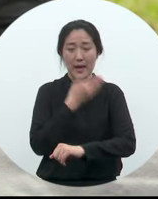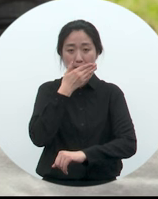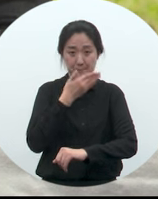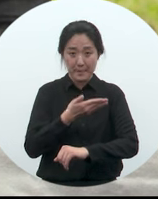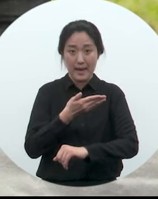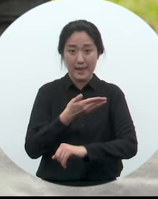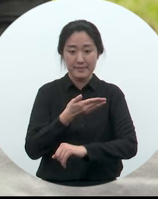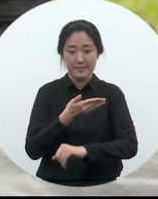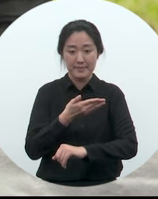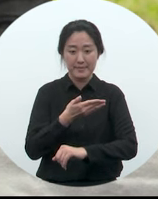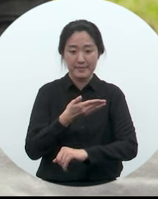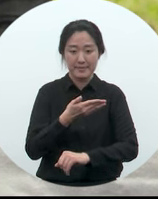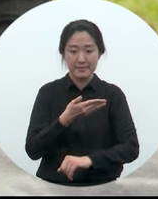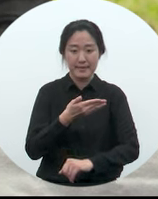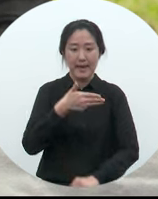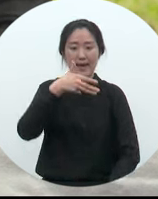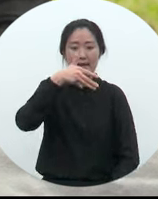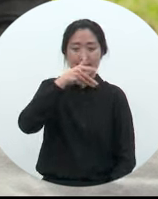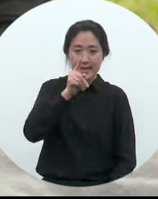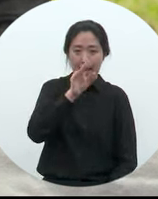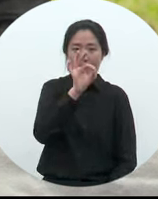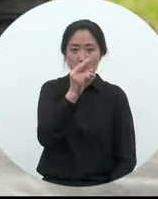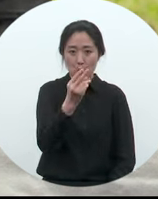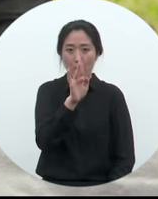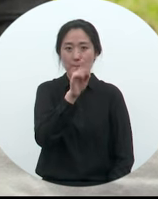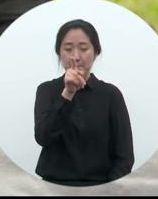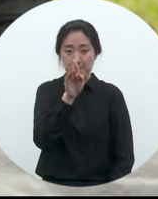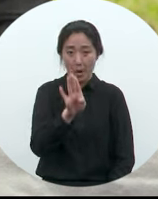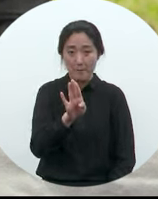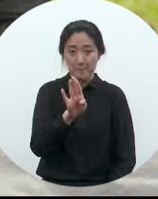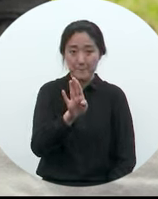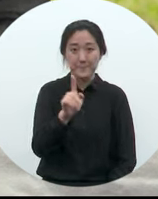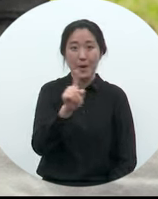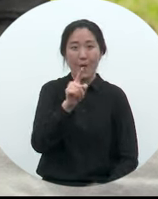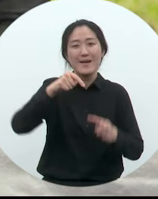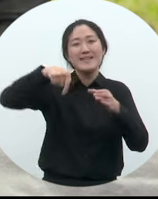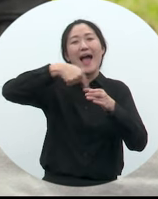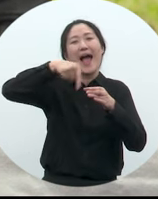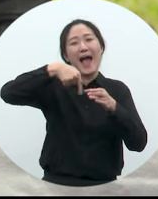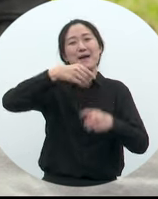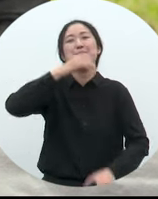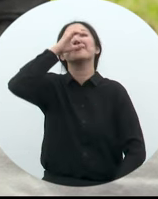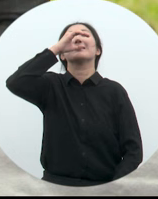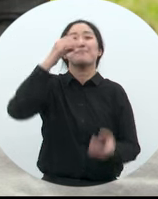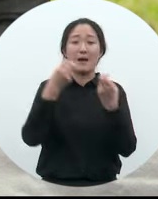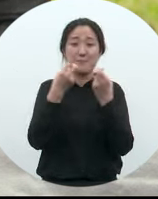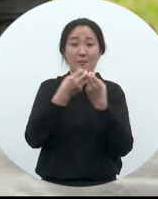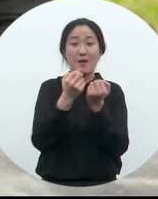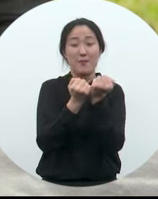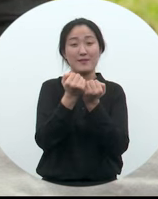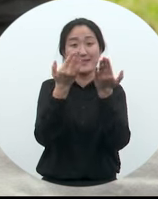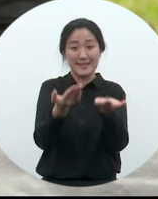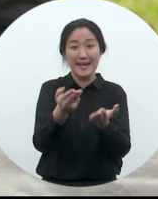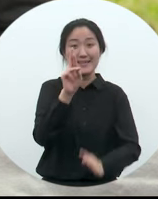우리가 할수 있는 차요법을 제가 말씀드리면요. 인삼 대추차를 권해드리고